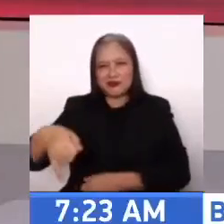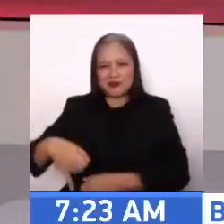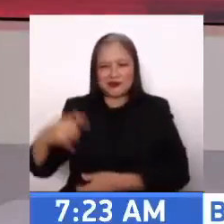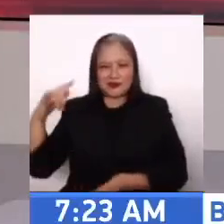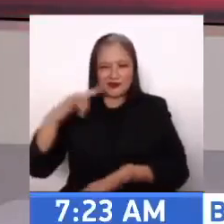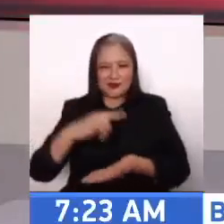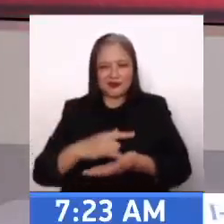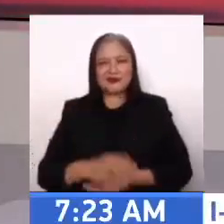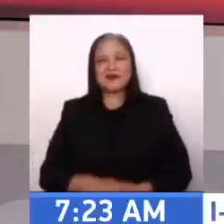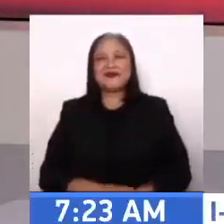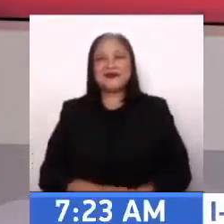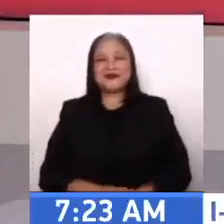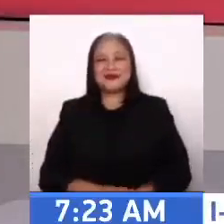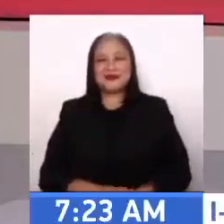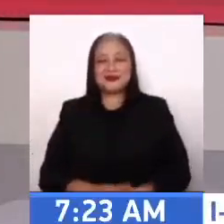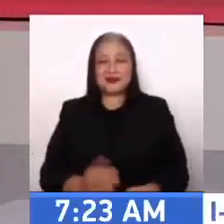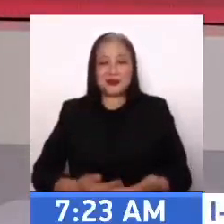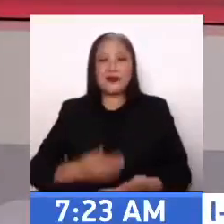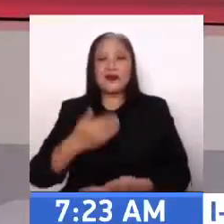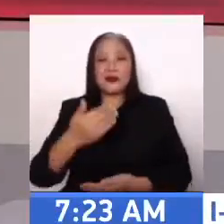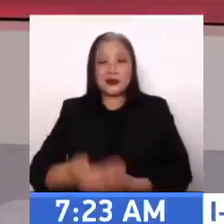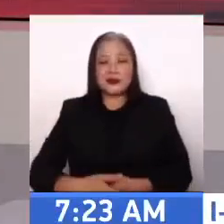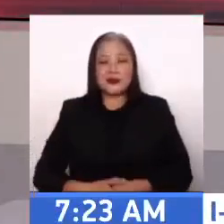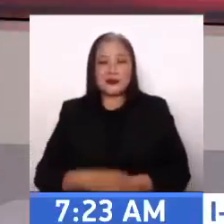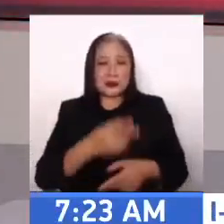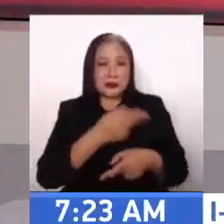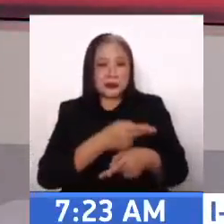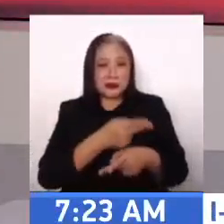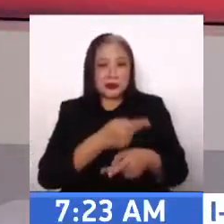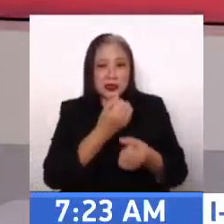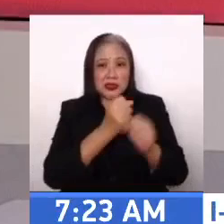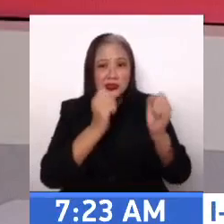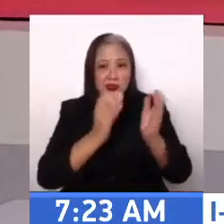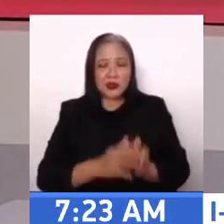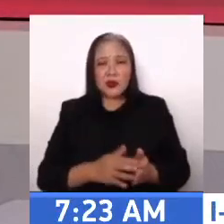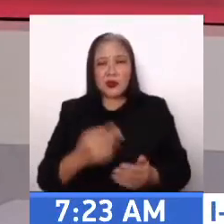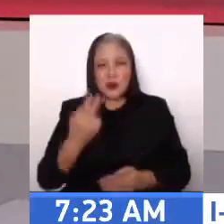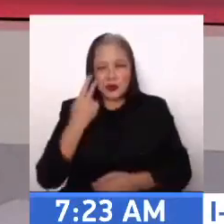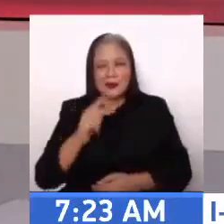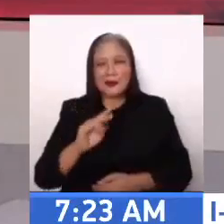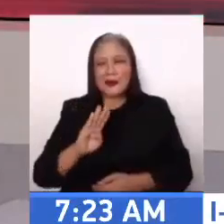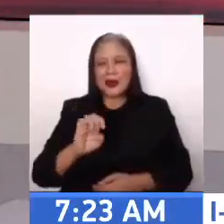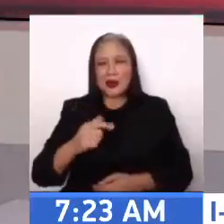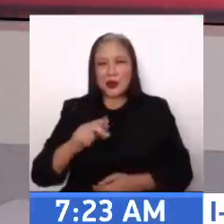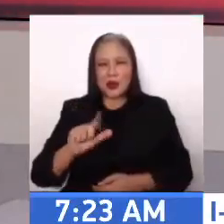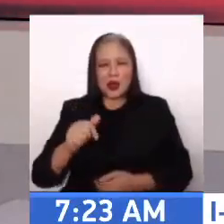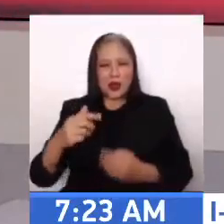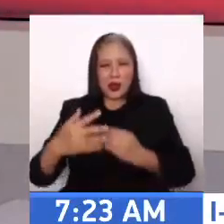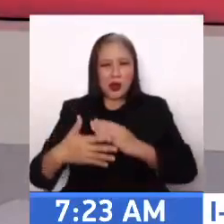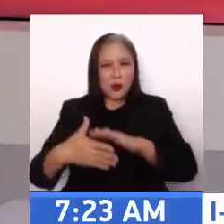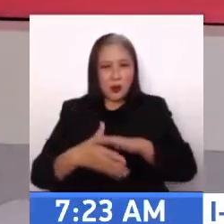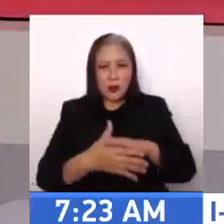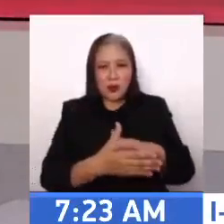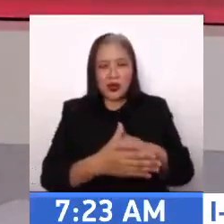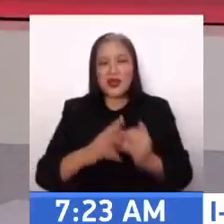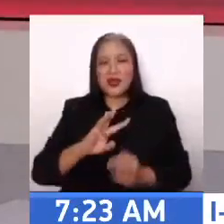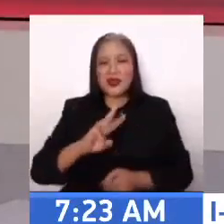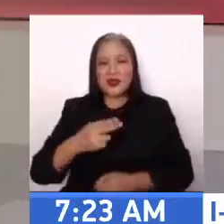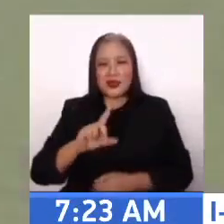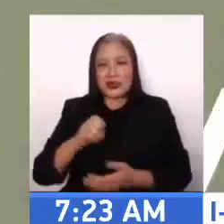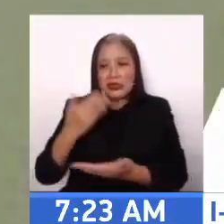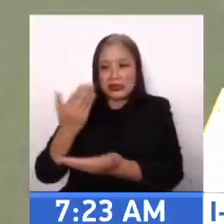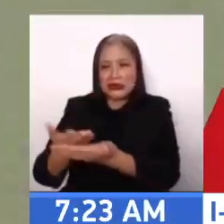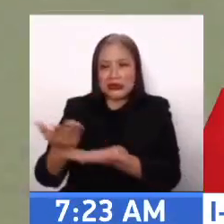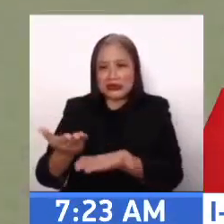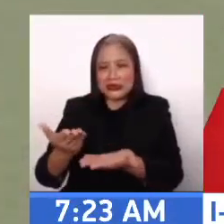Binabantayan ng mga rescuer ang galaw ng isang beluga whale na napadpad sa Seine River sa France. Hindi malinaw